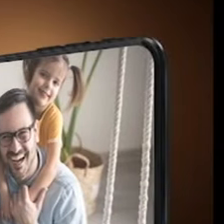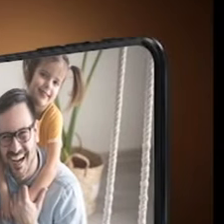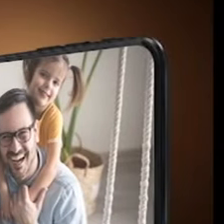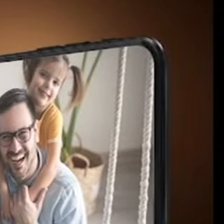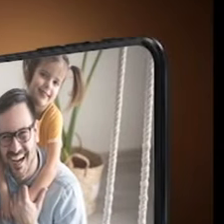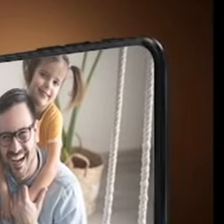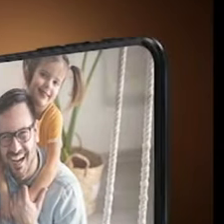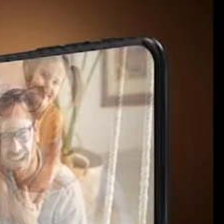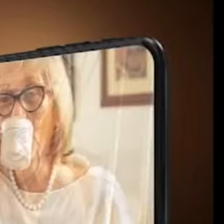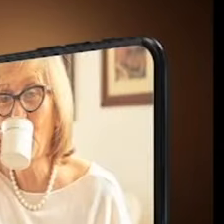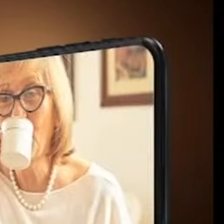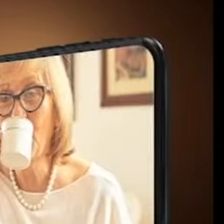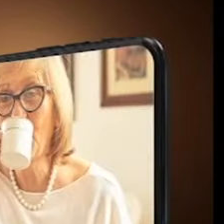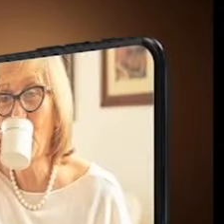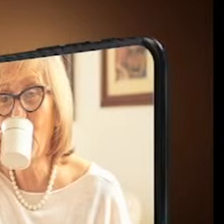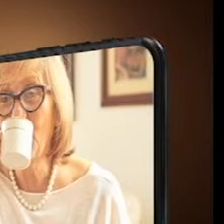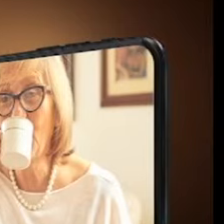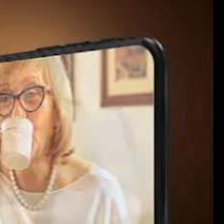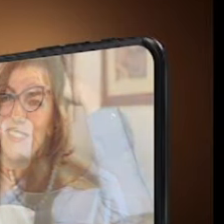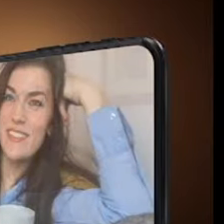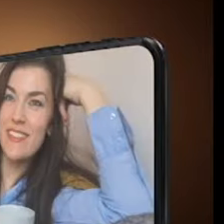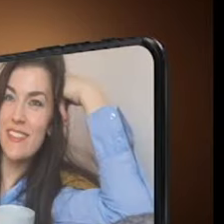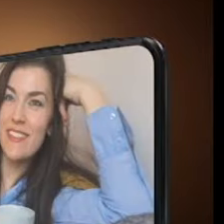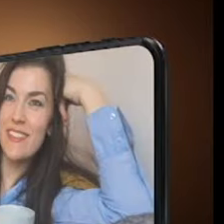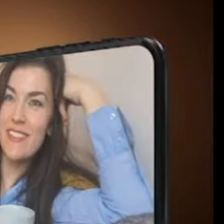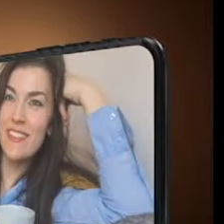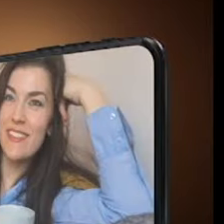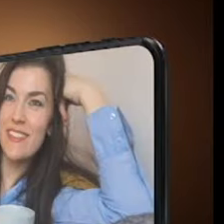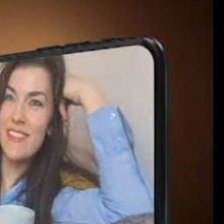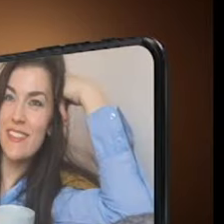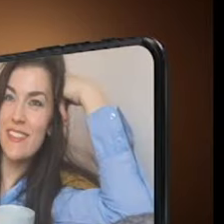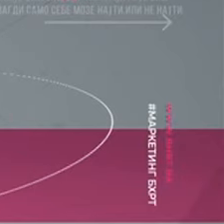nas spaja i miris i ukus. Grand Kafa.